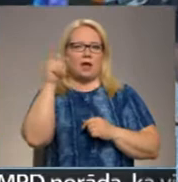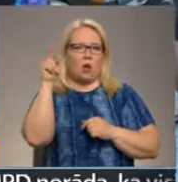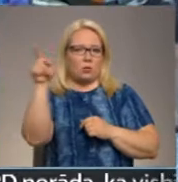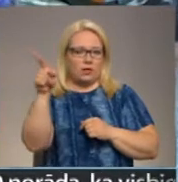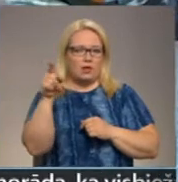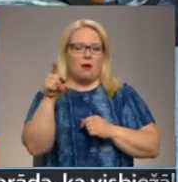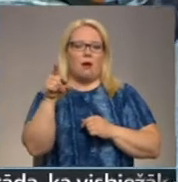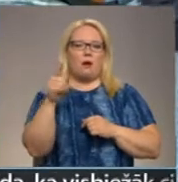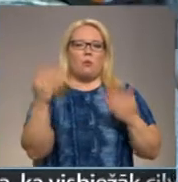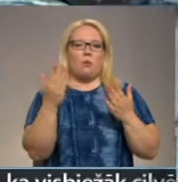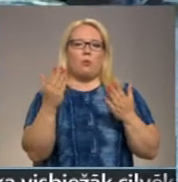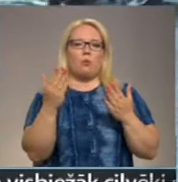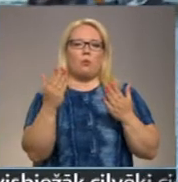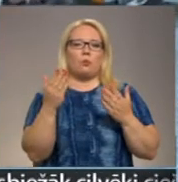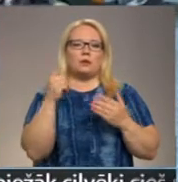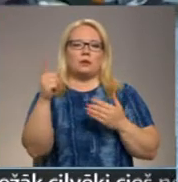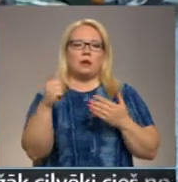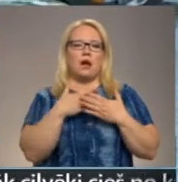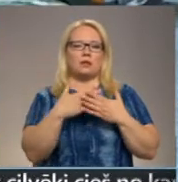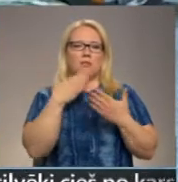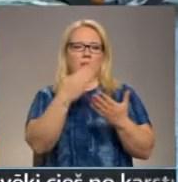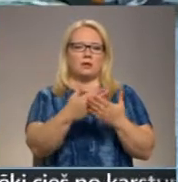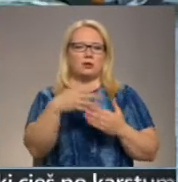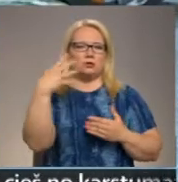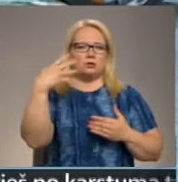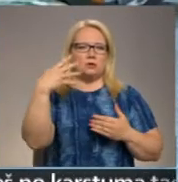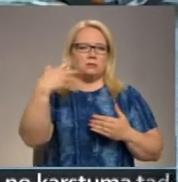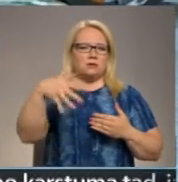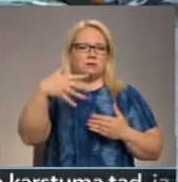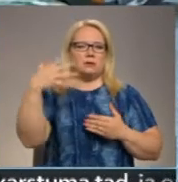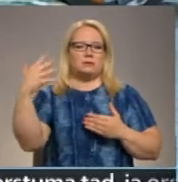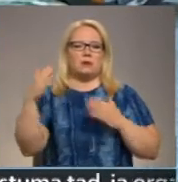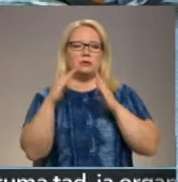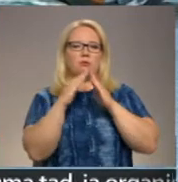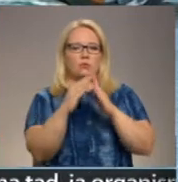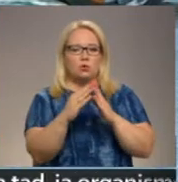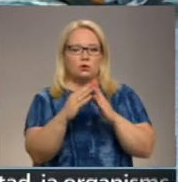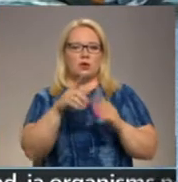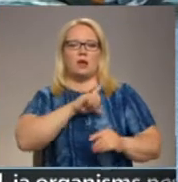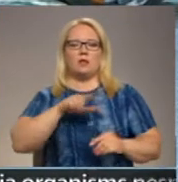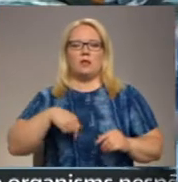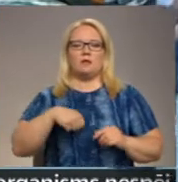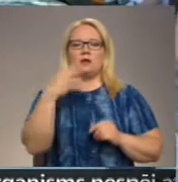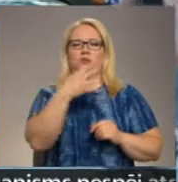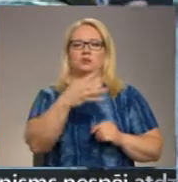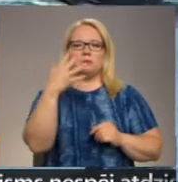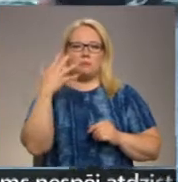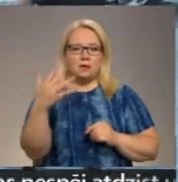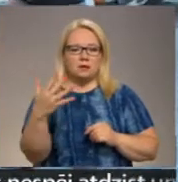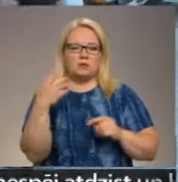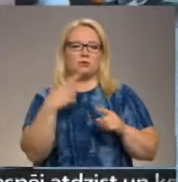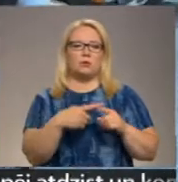kurā itai akcija ir pīzateikuši 55 muižas, Latvijā 45